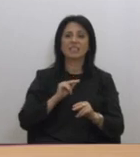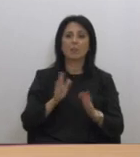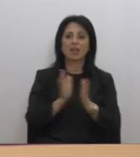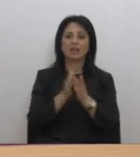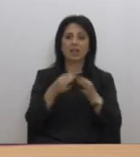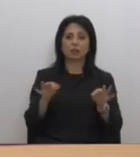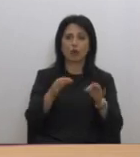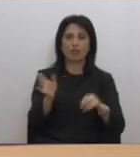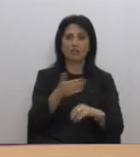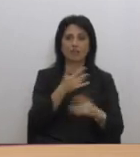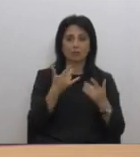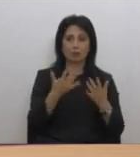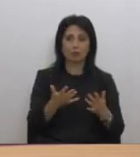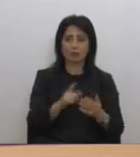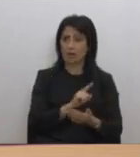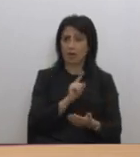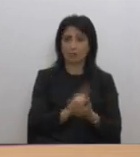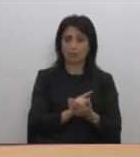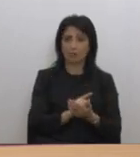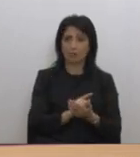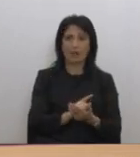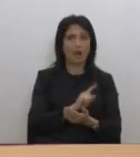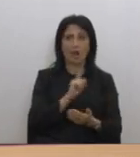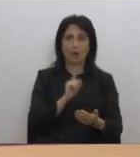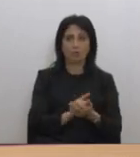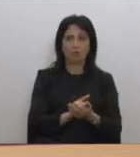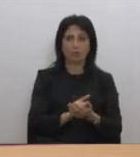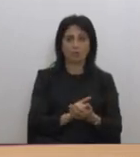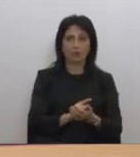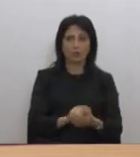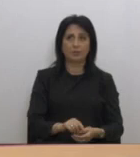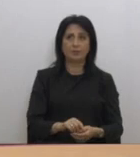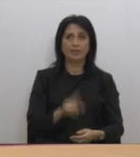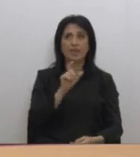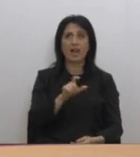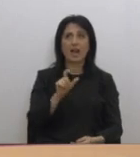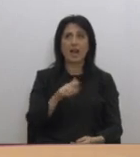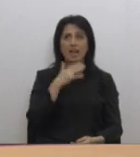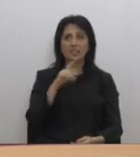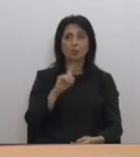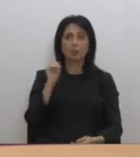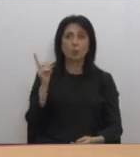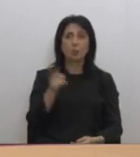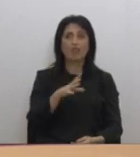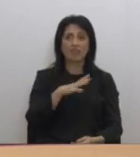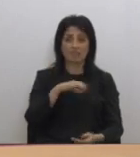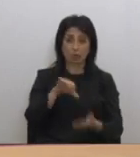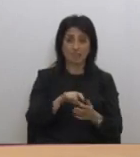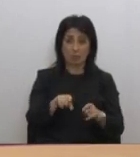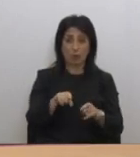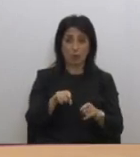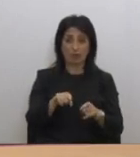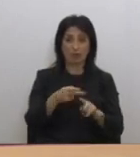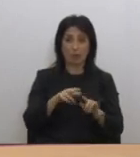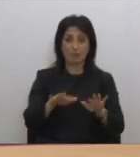დათხოვნის მოთხოვნით? აუცილებლად, აუცილებლად. ხალხის უმრავლესობა რო იყოს წარმოდგენილი აქ